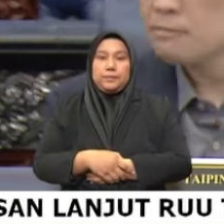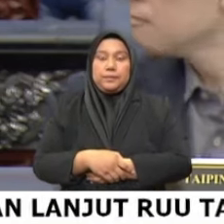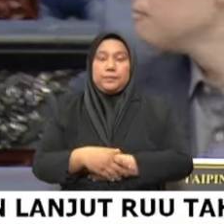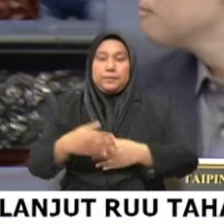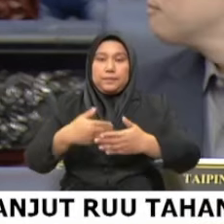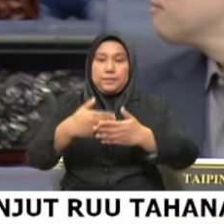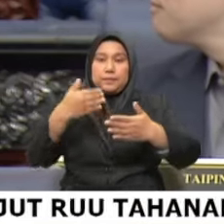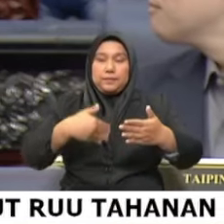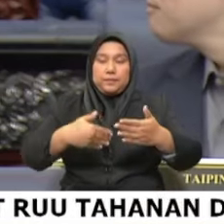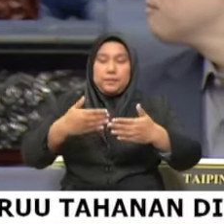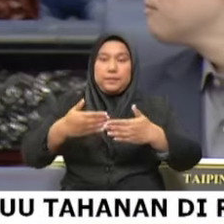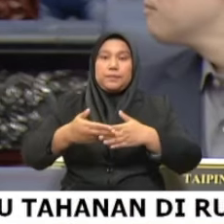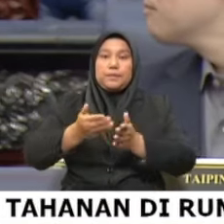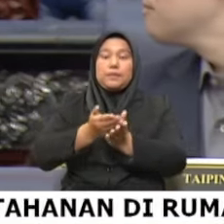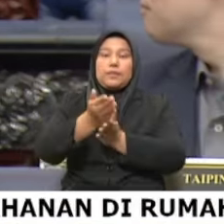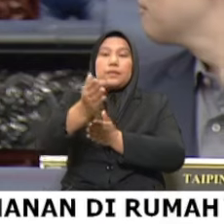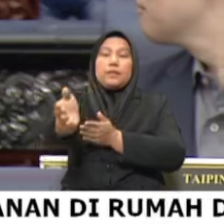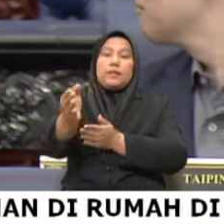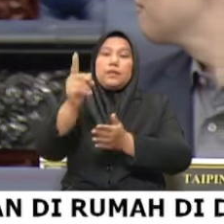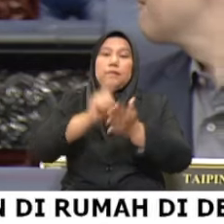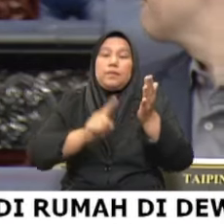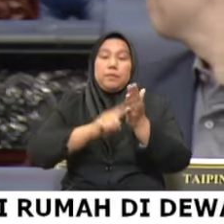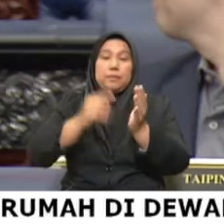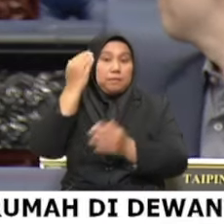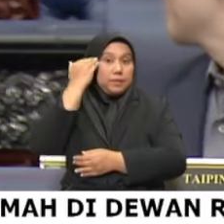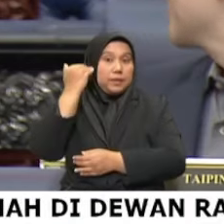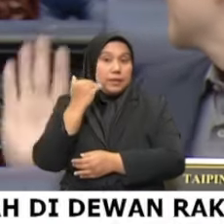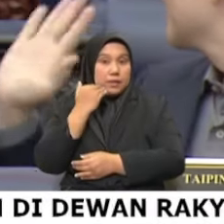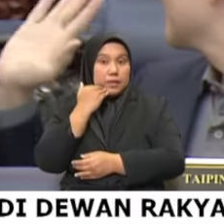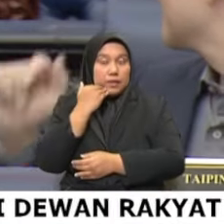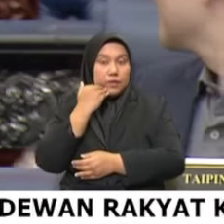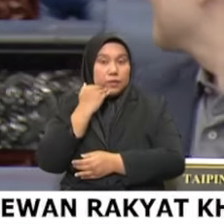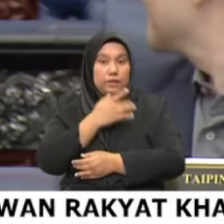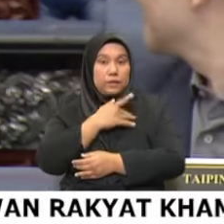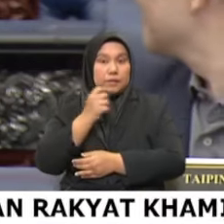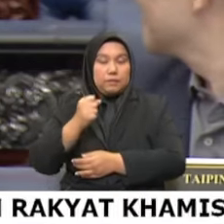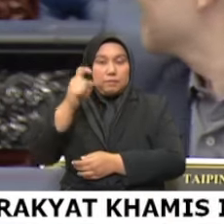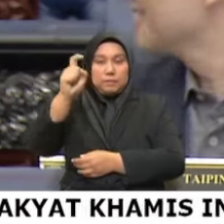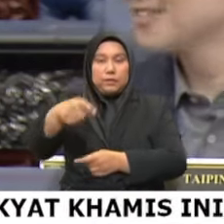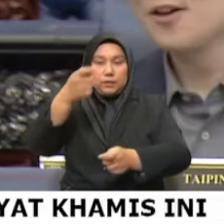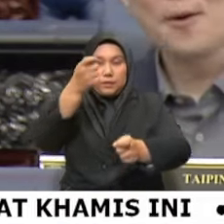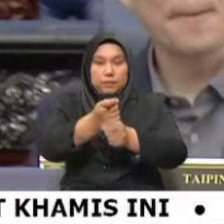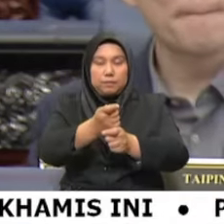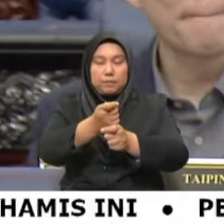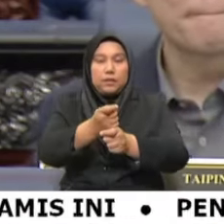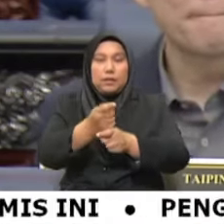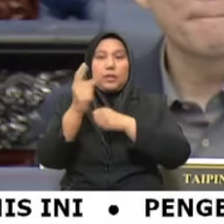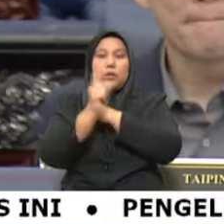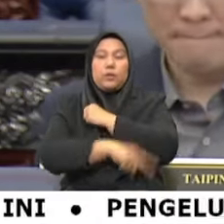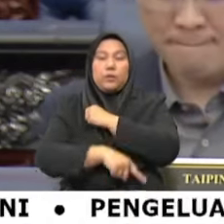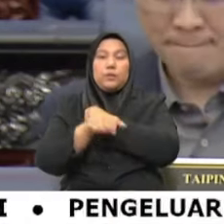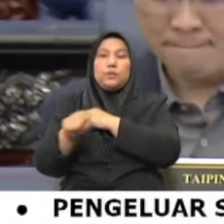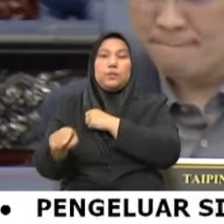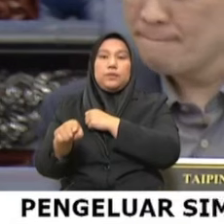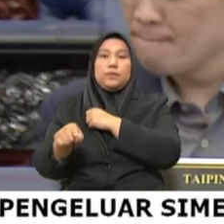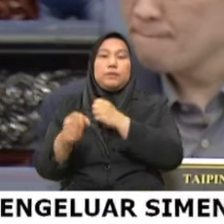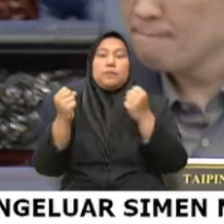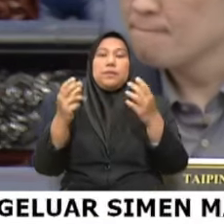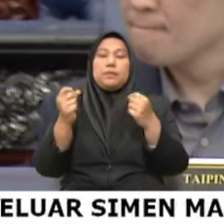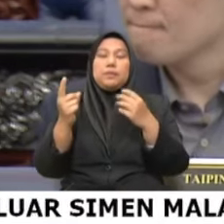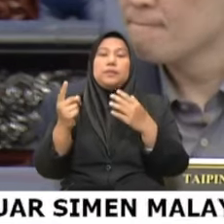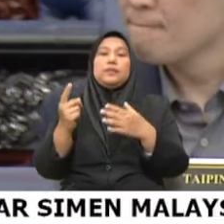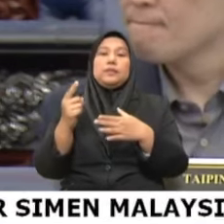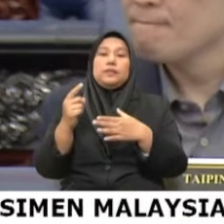apa-apa pendakwaan dari segi aspek akidah itu, perlunya ada ketetapan hukum. Ya. Jadi saya kongsikan di sini bahawa beberapa negeri